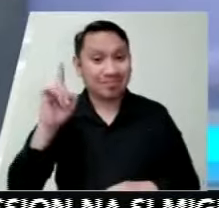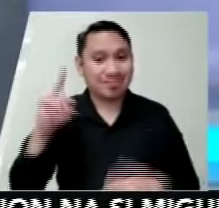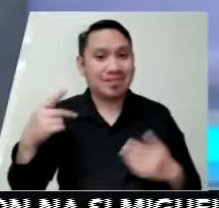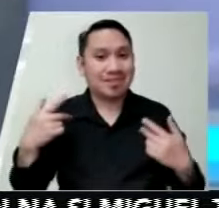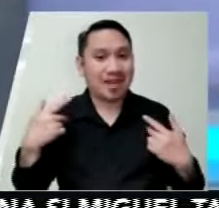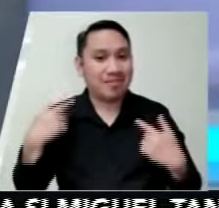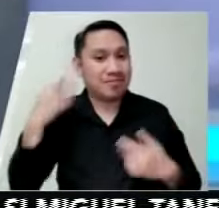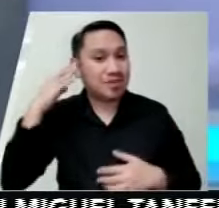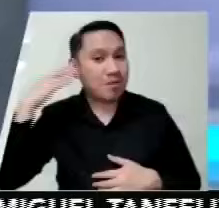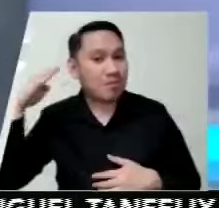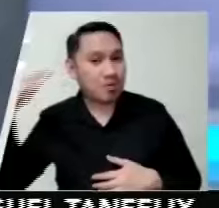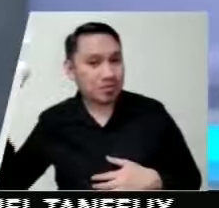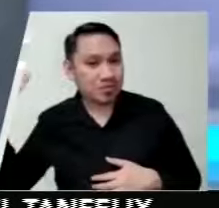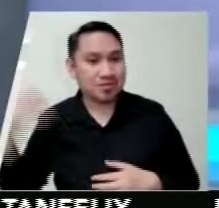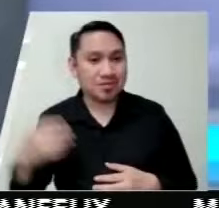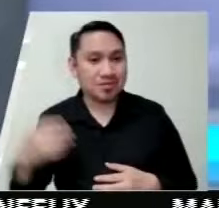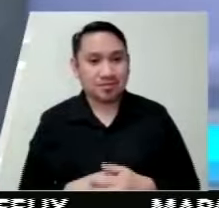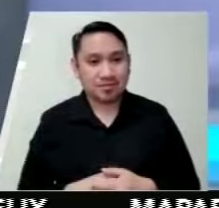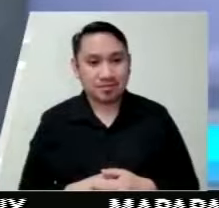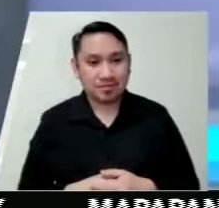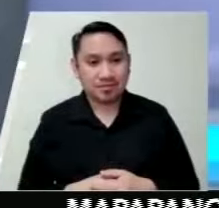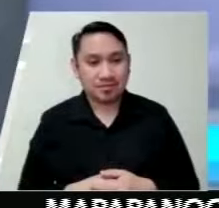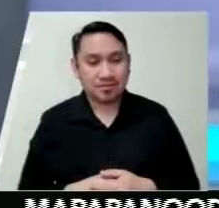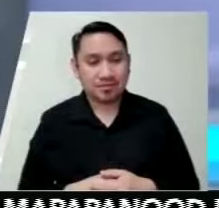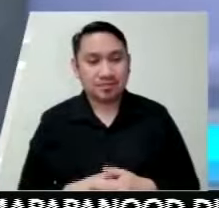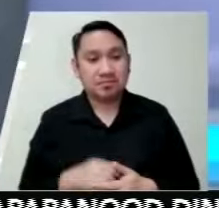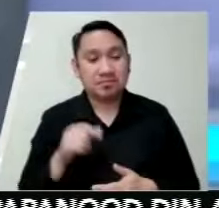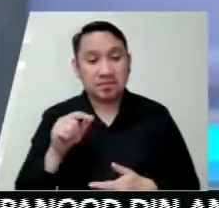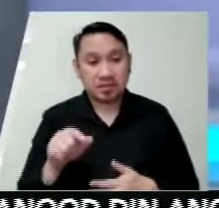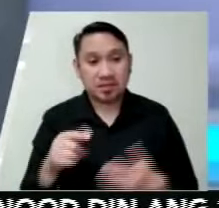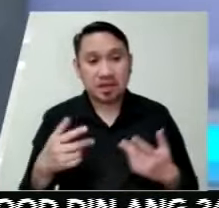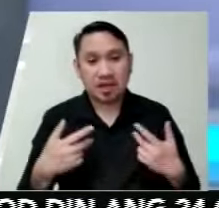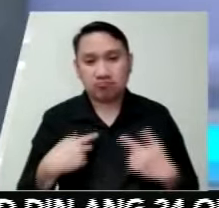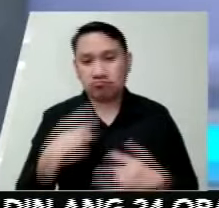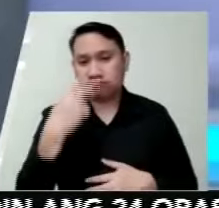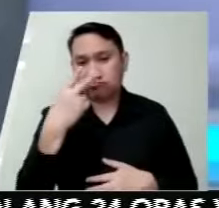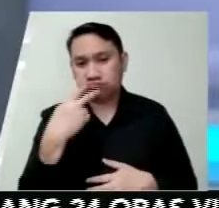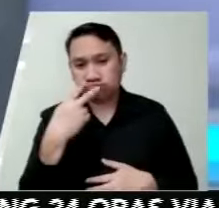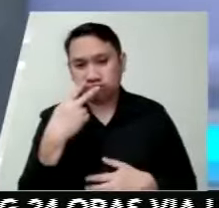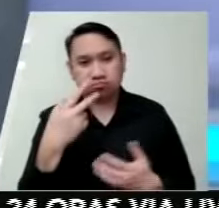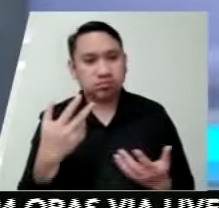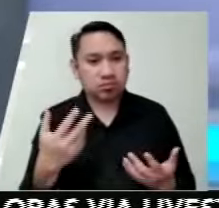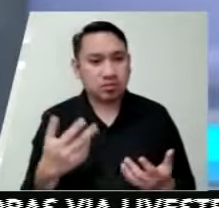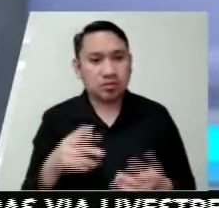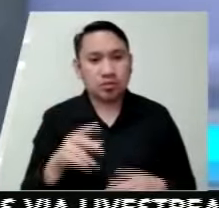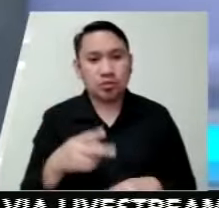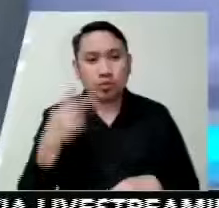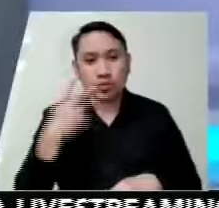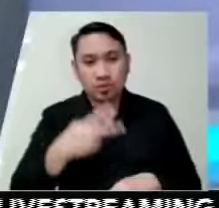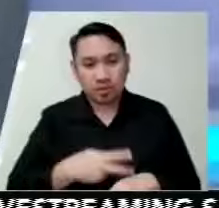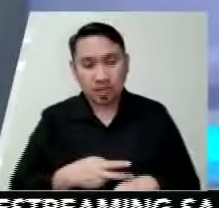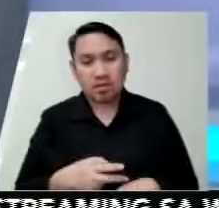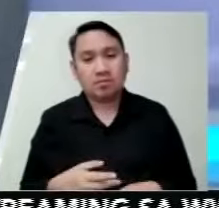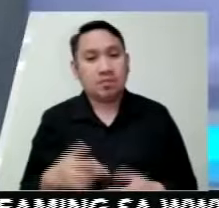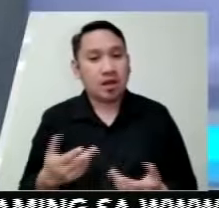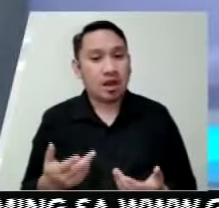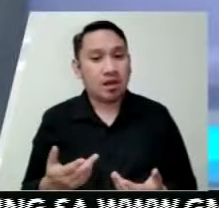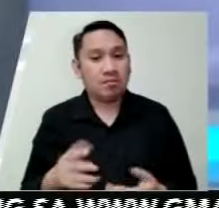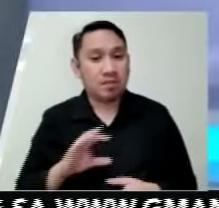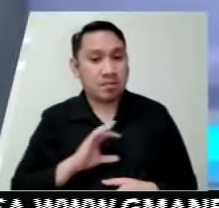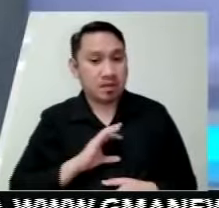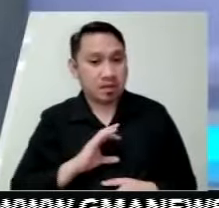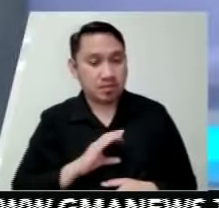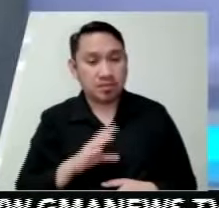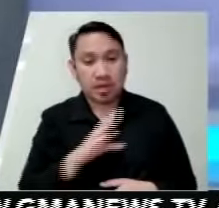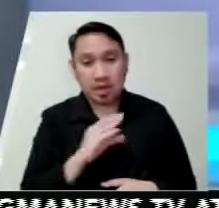boxing 57-kilogram event. Nagpigil sa iyak si Petesio na isa na ring 2-time Olympic medalist at nakatakdang